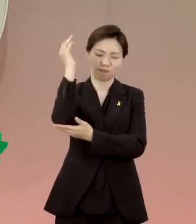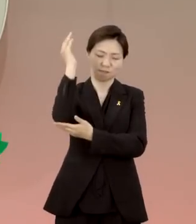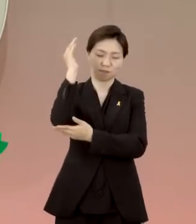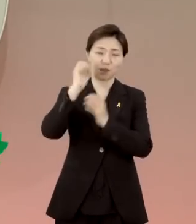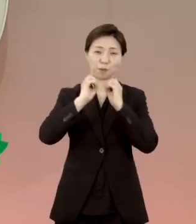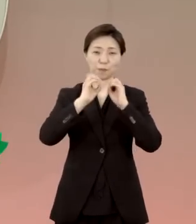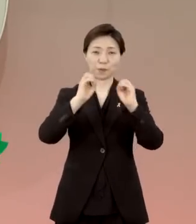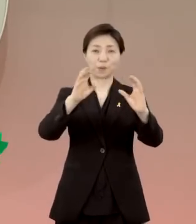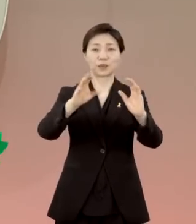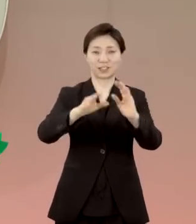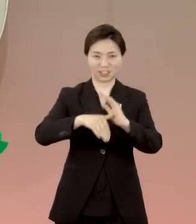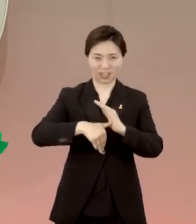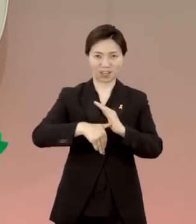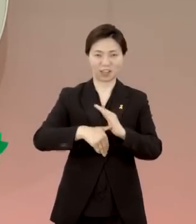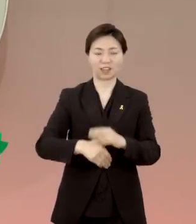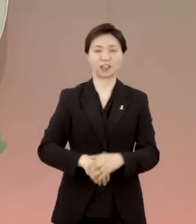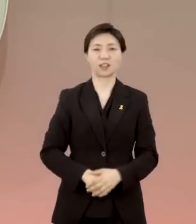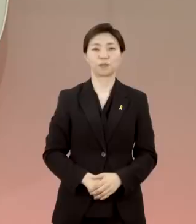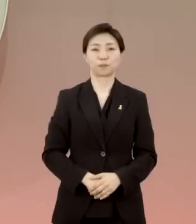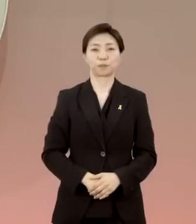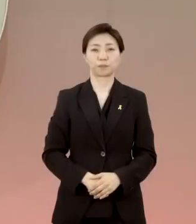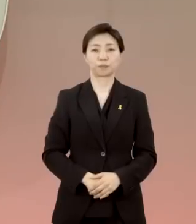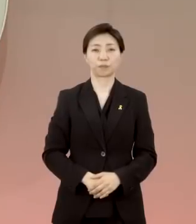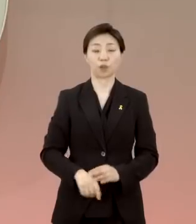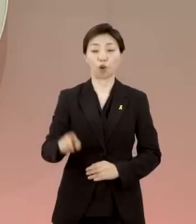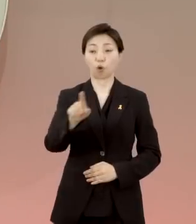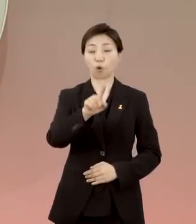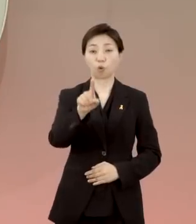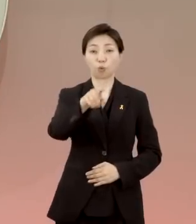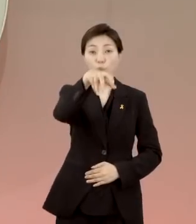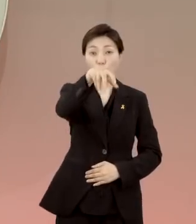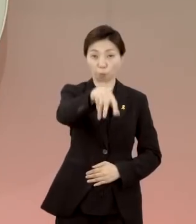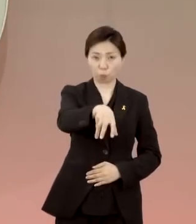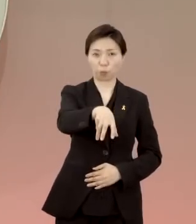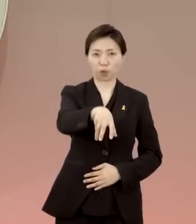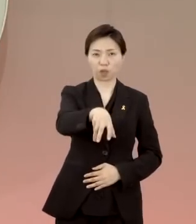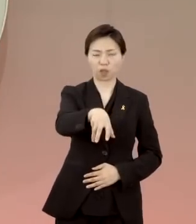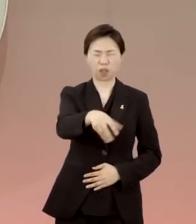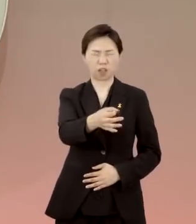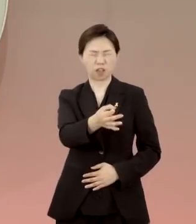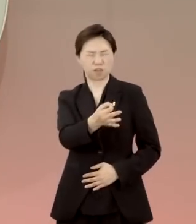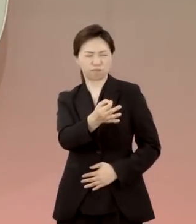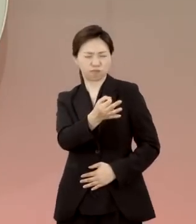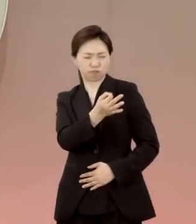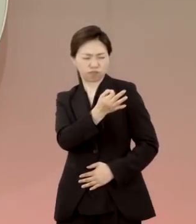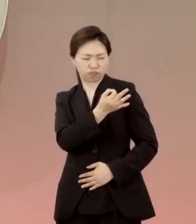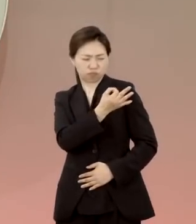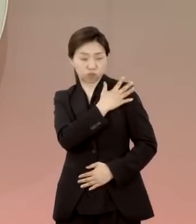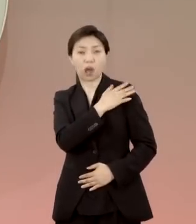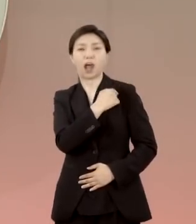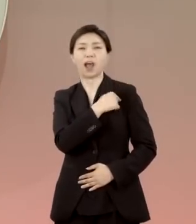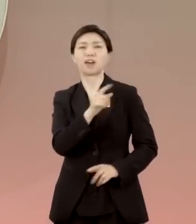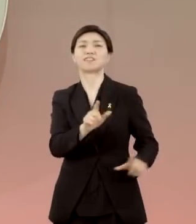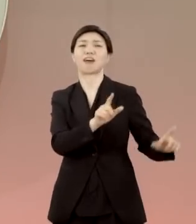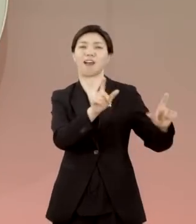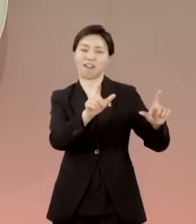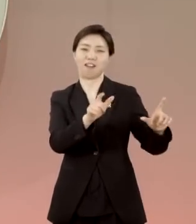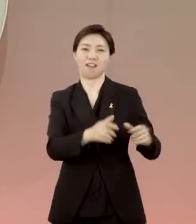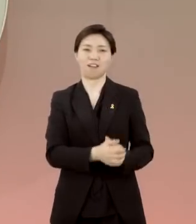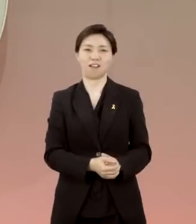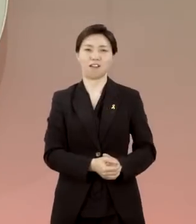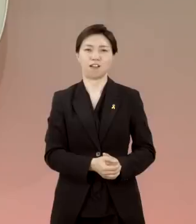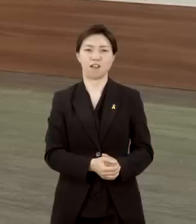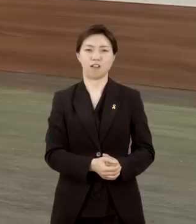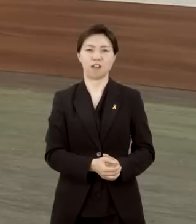널리 법을 설하고 계셨을 때 어느 한 도시에 큰 부자가 있었다고 합니다